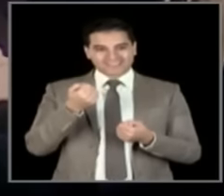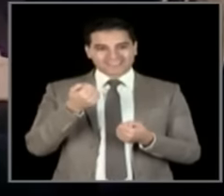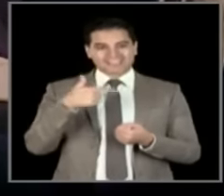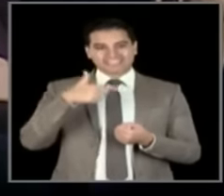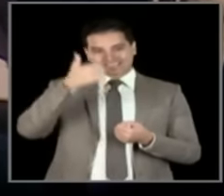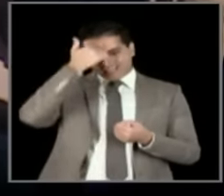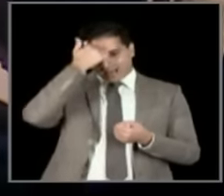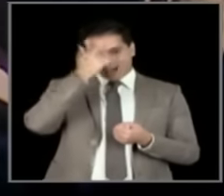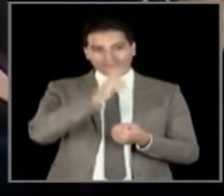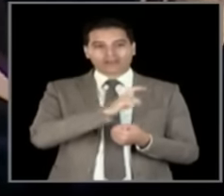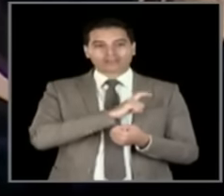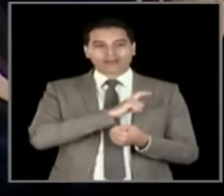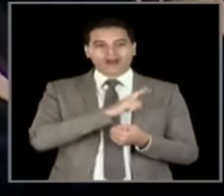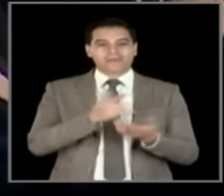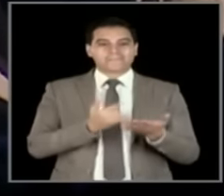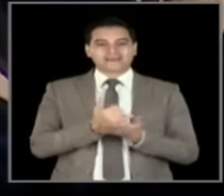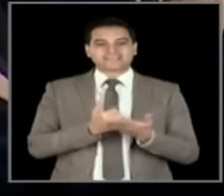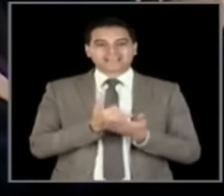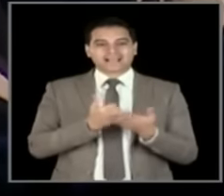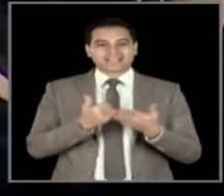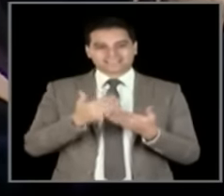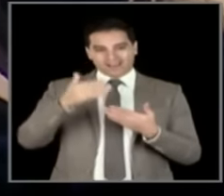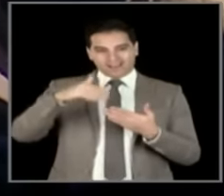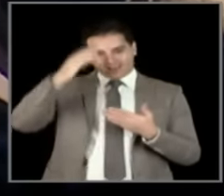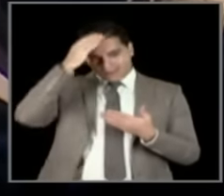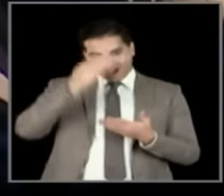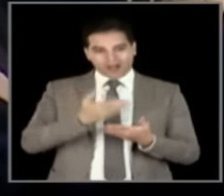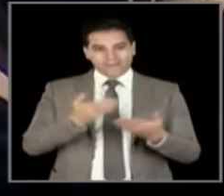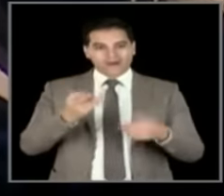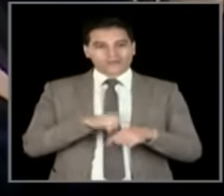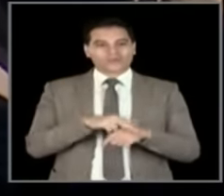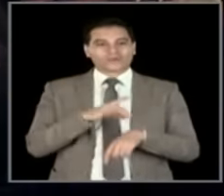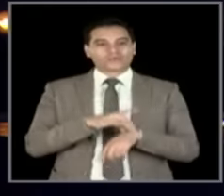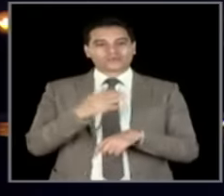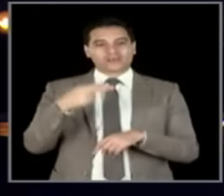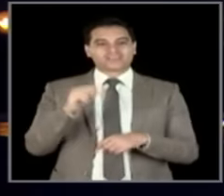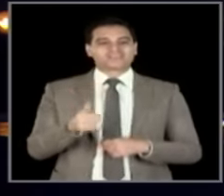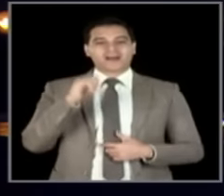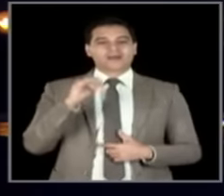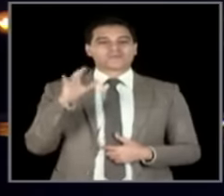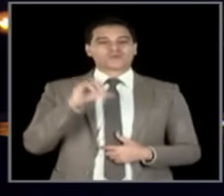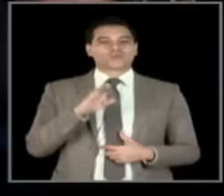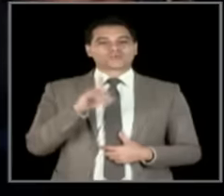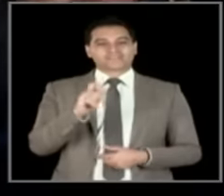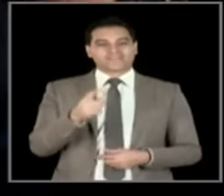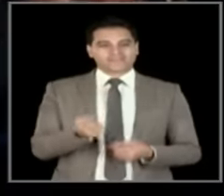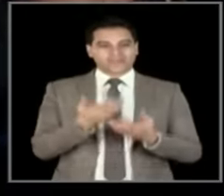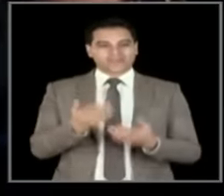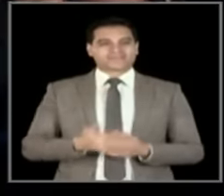طالب من مدرسة السعادية الثانوية العسكرية للعباقرة والدكتور عصام يوسف اشكرك متشكر جدا متشكر